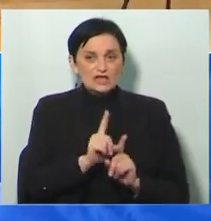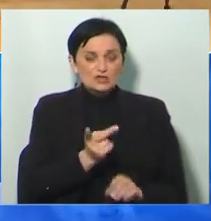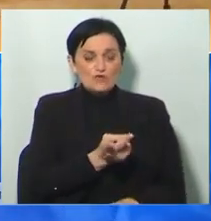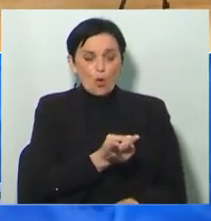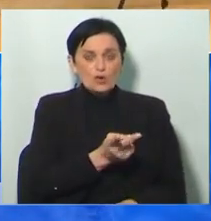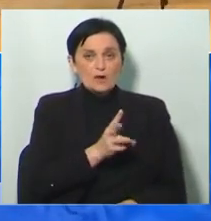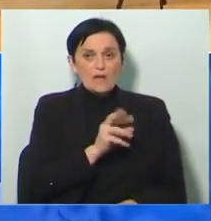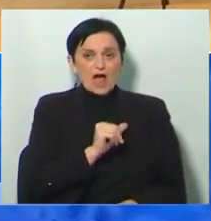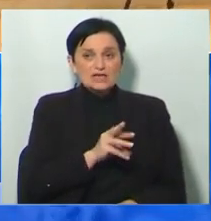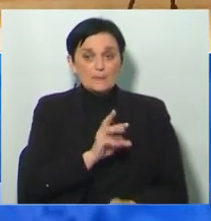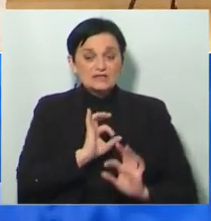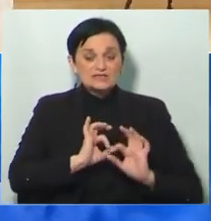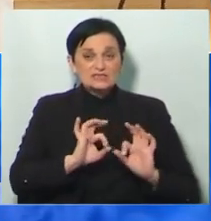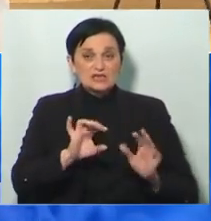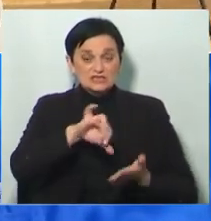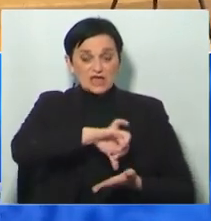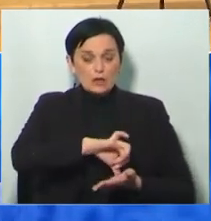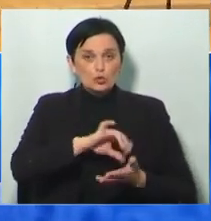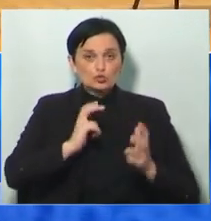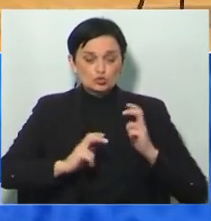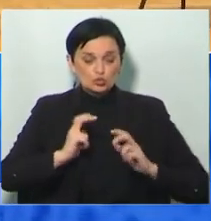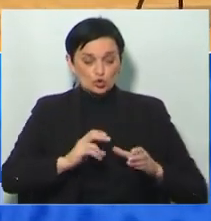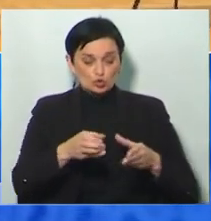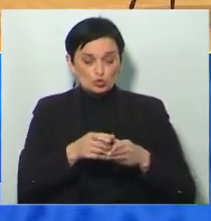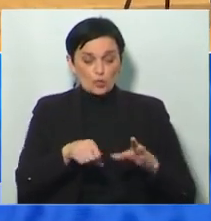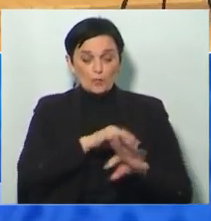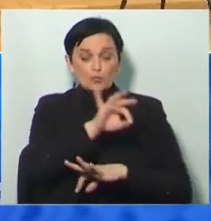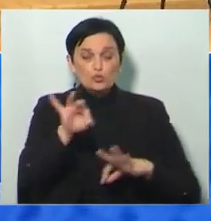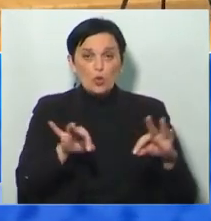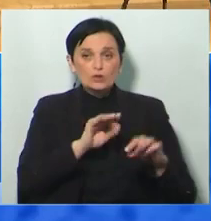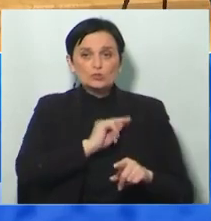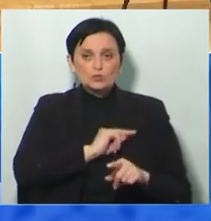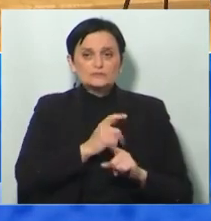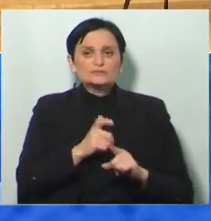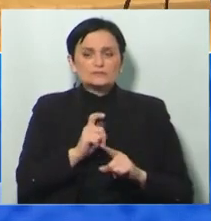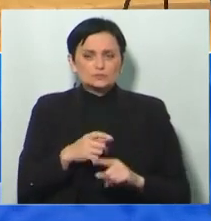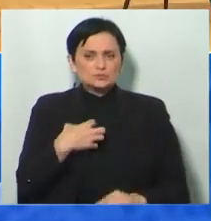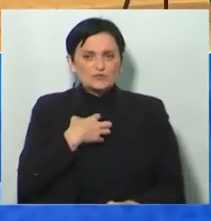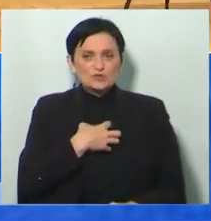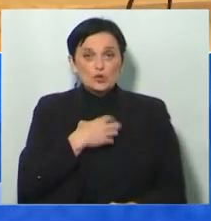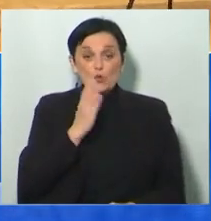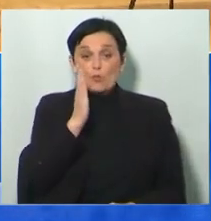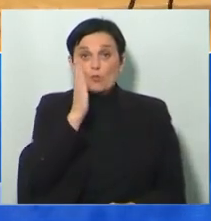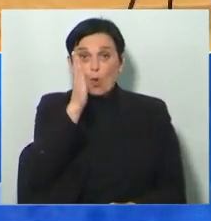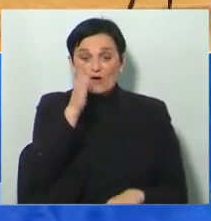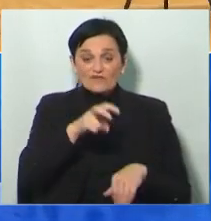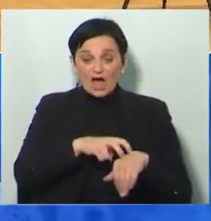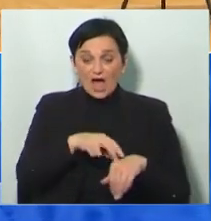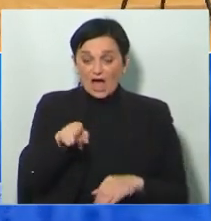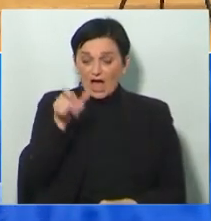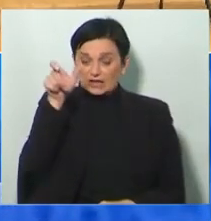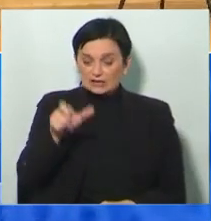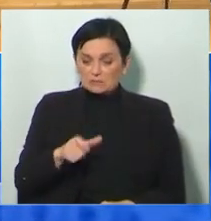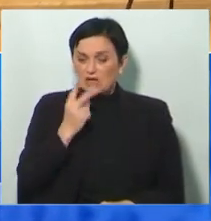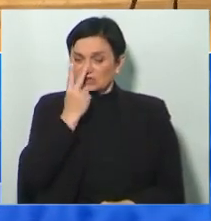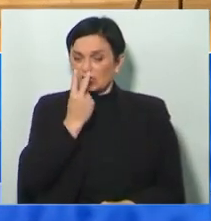მარიამს, რომელიც წარმოადგენდა სტუდენტთა ჯგუფს, რომელიც ამ პროექტზე მუშაობდა. ძალიან მნიშვნელოვანია მომავალმა ექიმმა